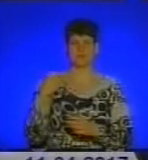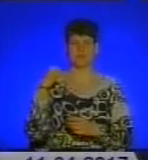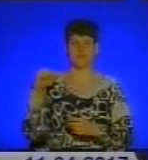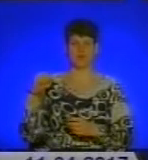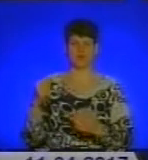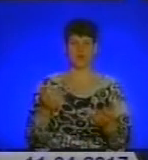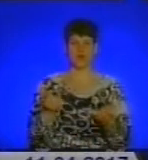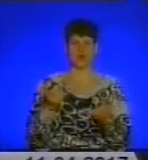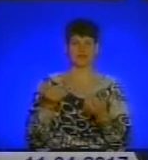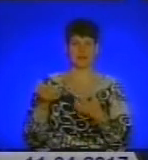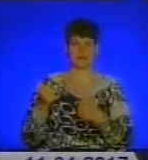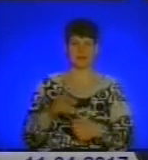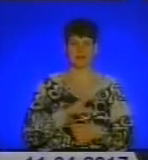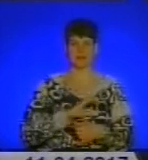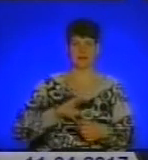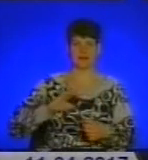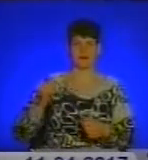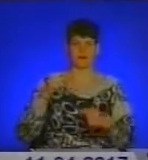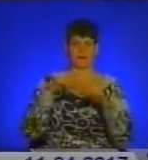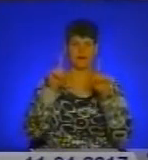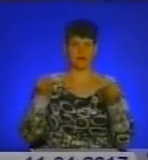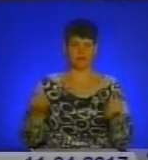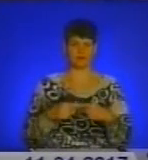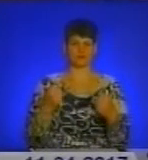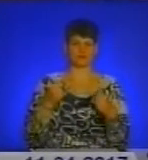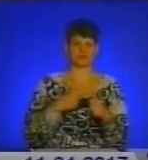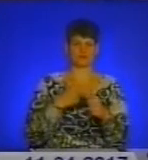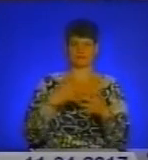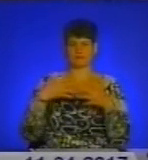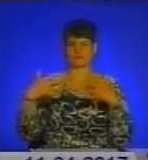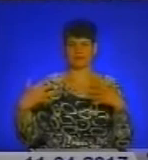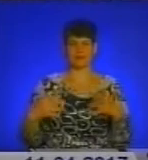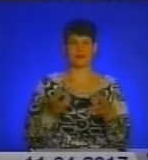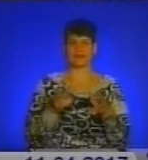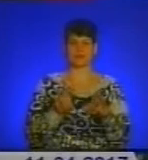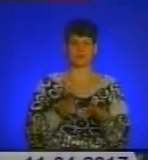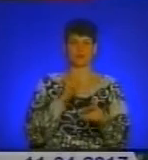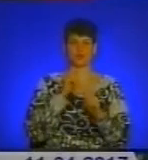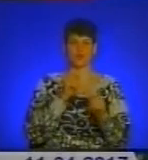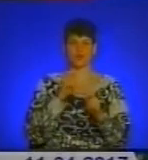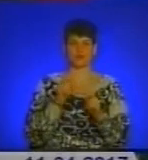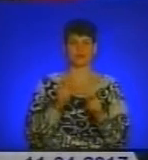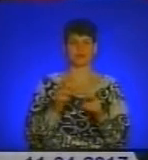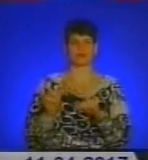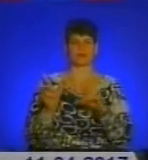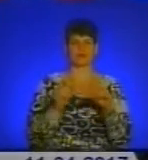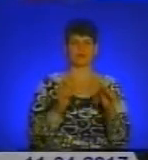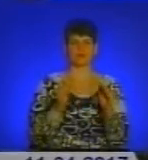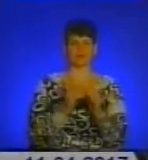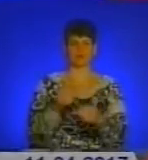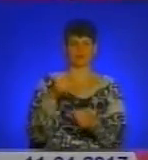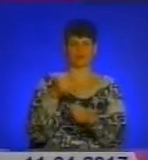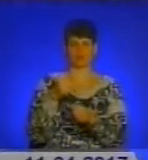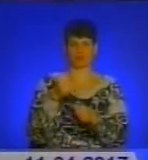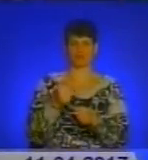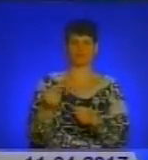отримали медалі, грамоти та спортивні звання. Не залишилися без подарунків і гості, які повезли додому пам'ятні кубки